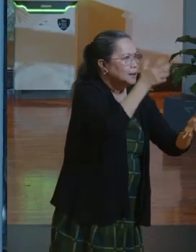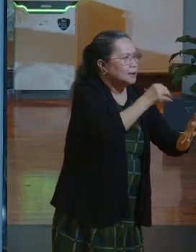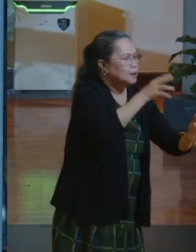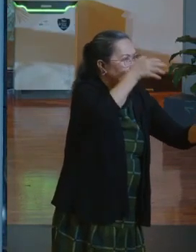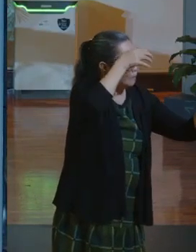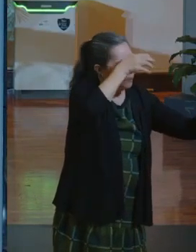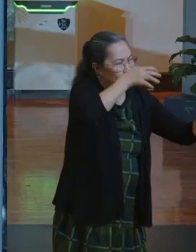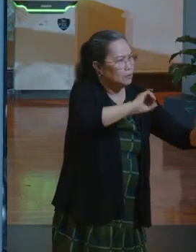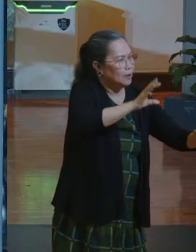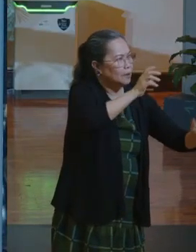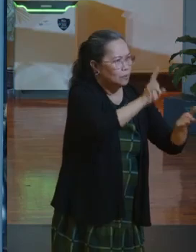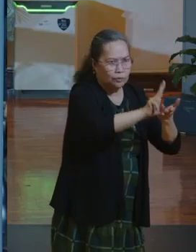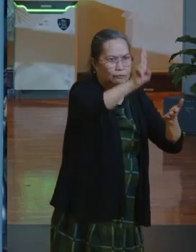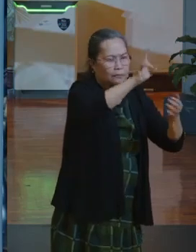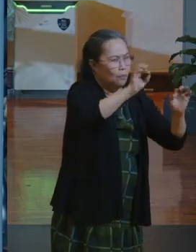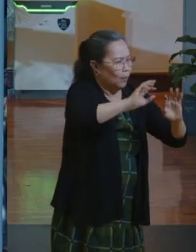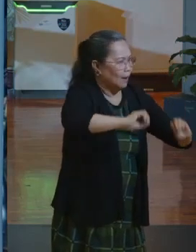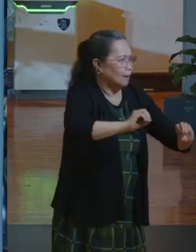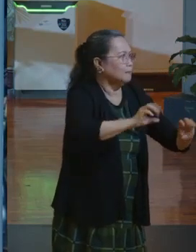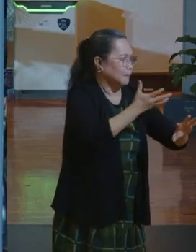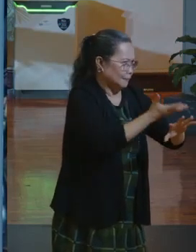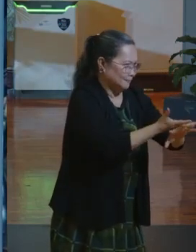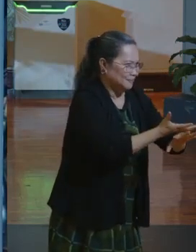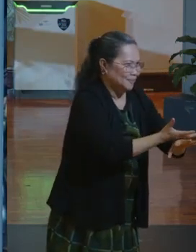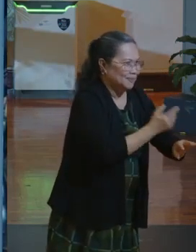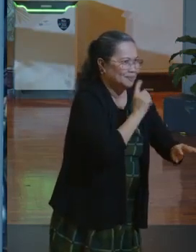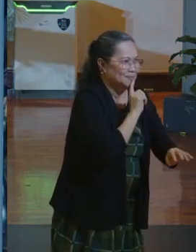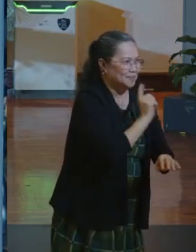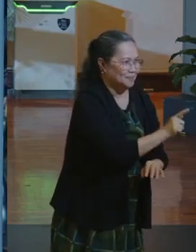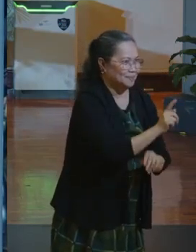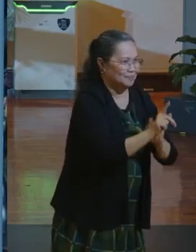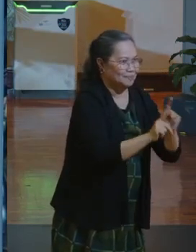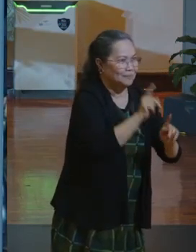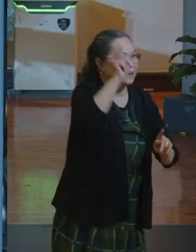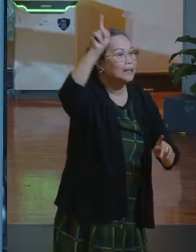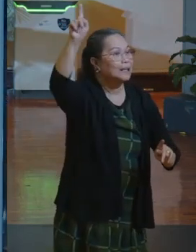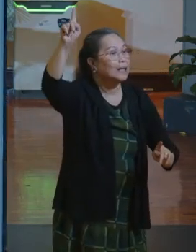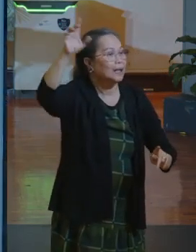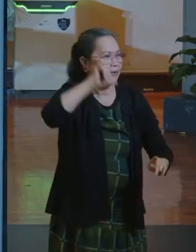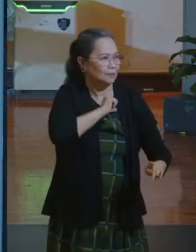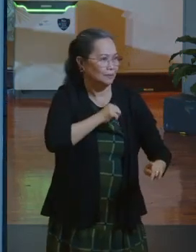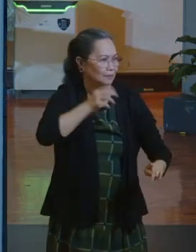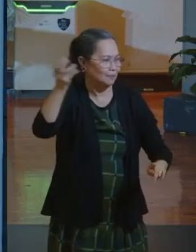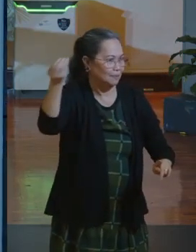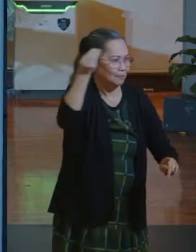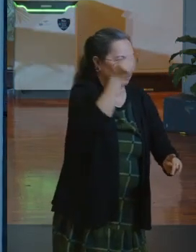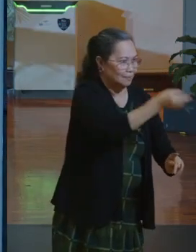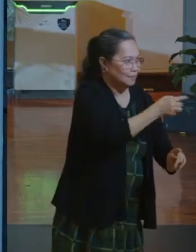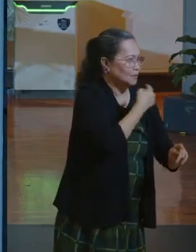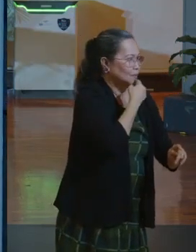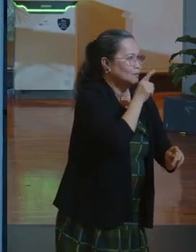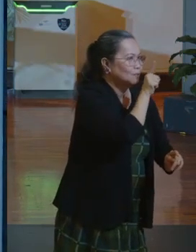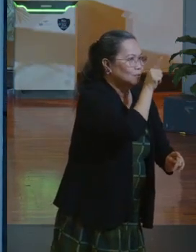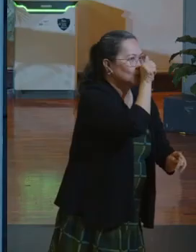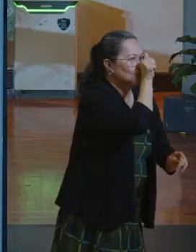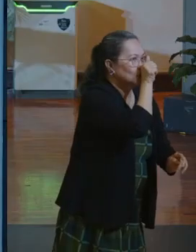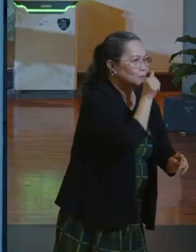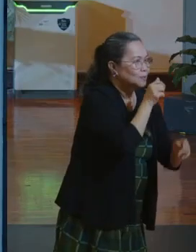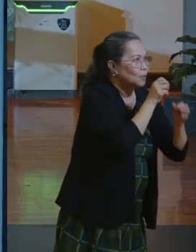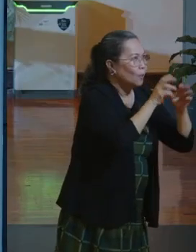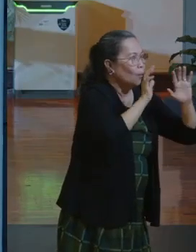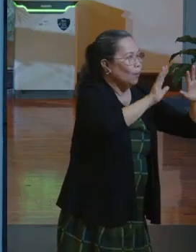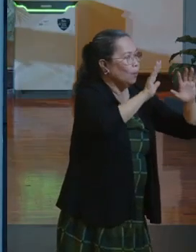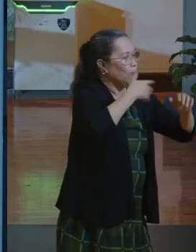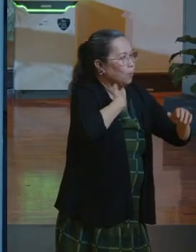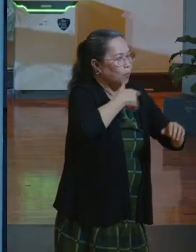12:12, alam natin na the signs of a true apostle were performed among you, with utmost patience, with signs and wonders